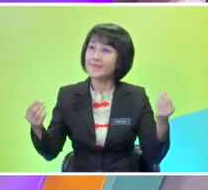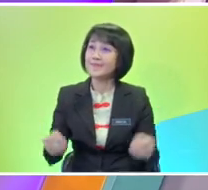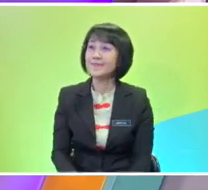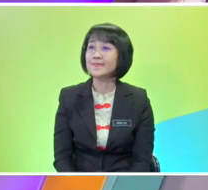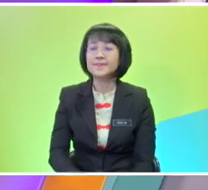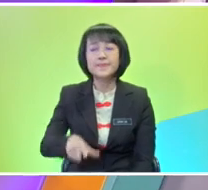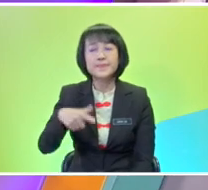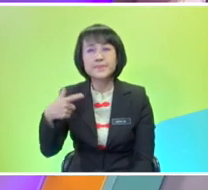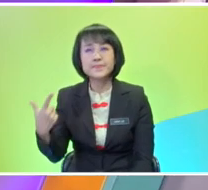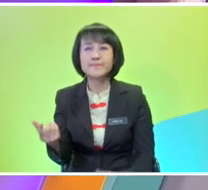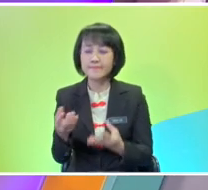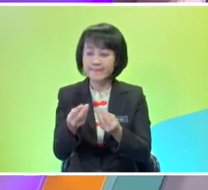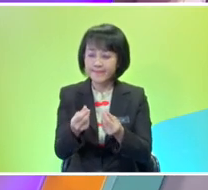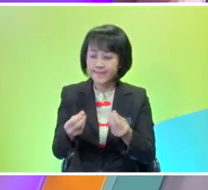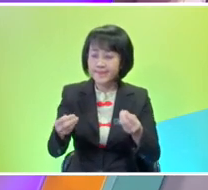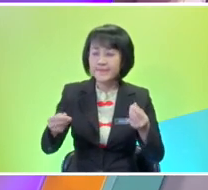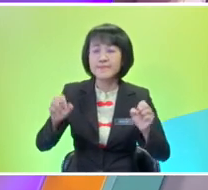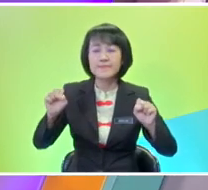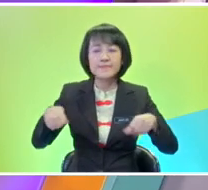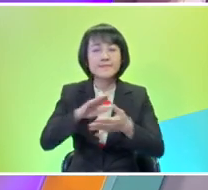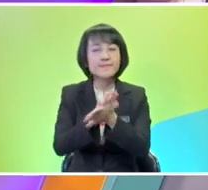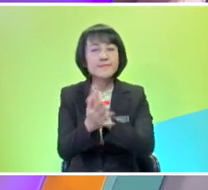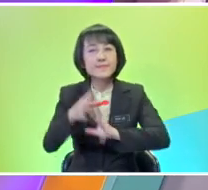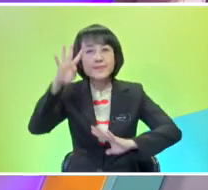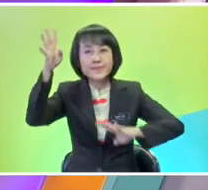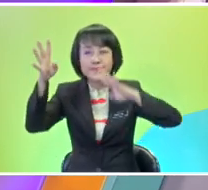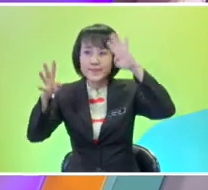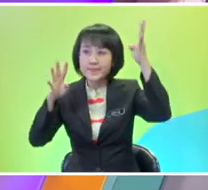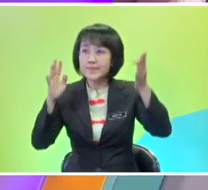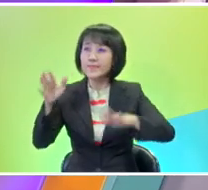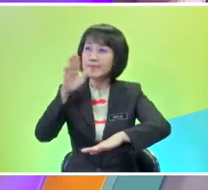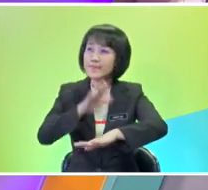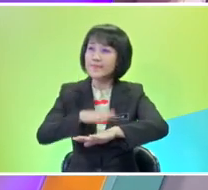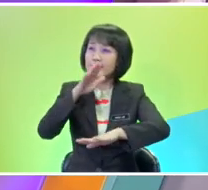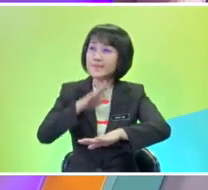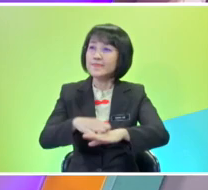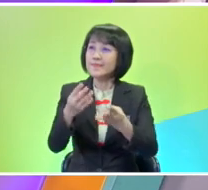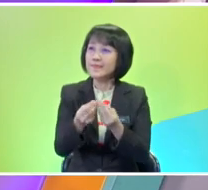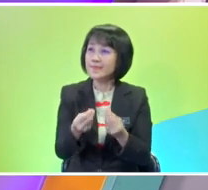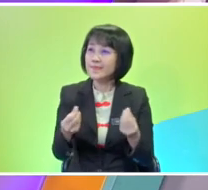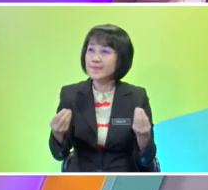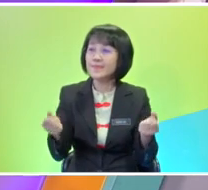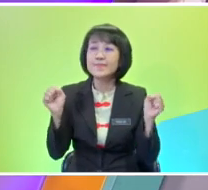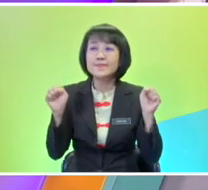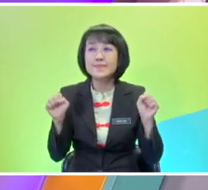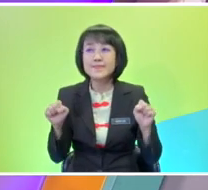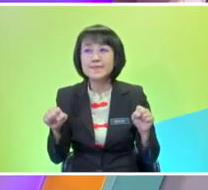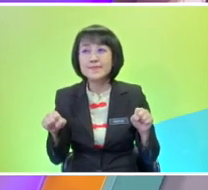untuk menjadi lebih kritis apabila murid sentuh pasti ini pun dapat eee juga